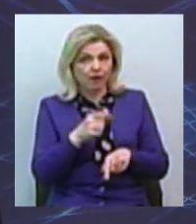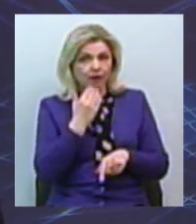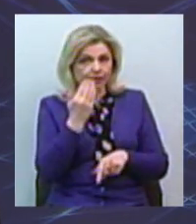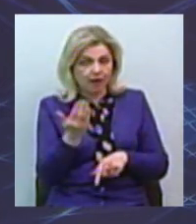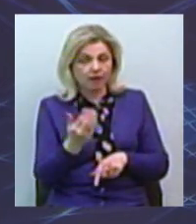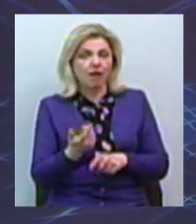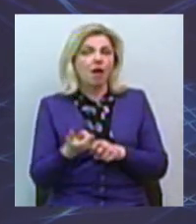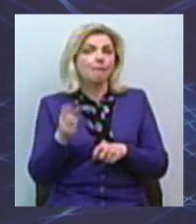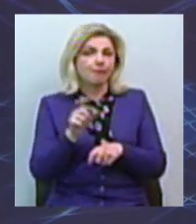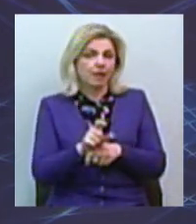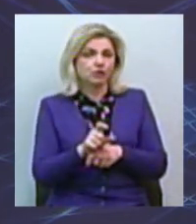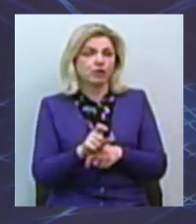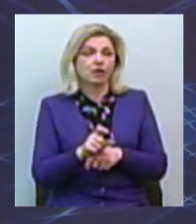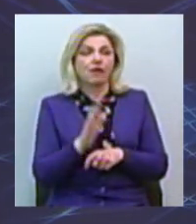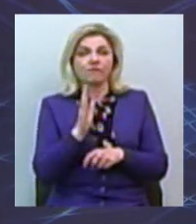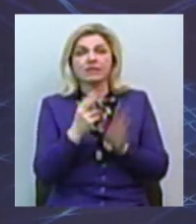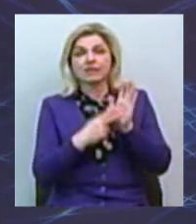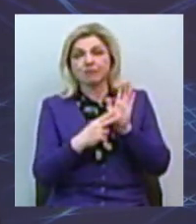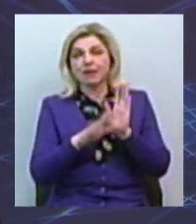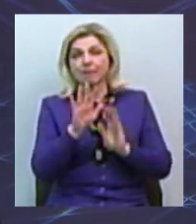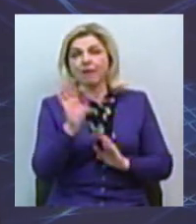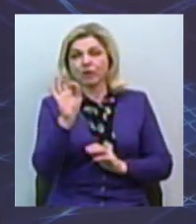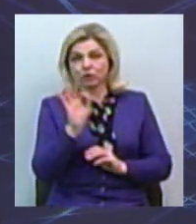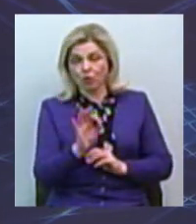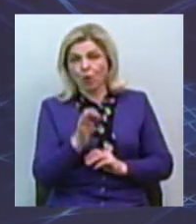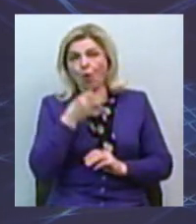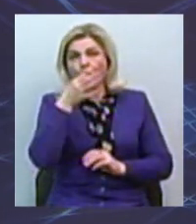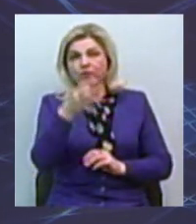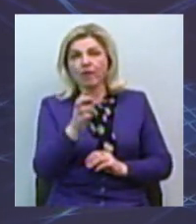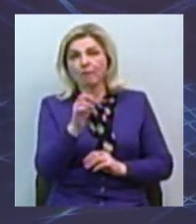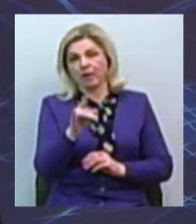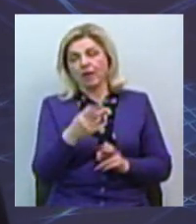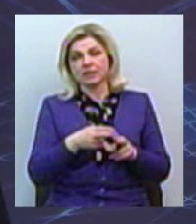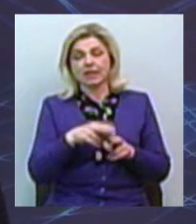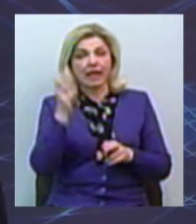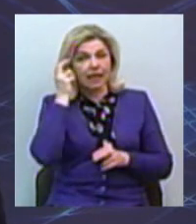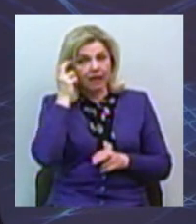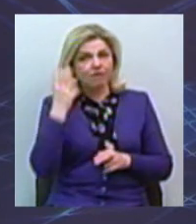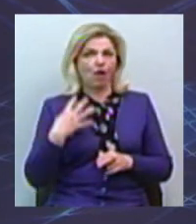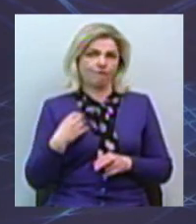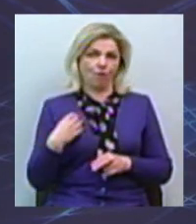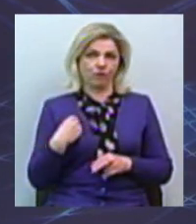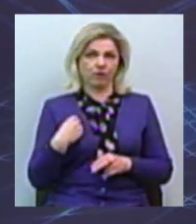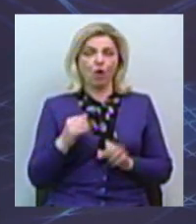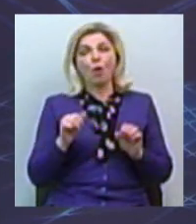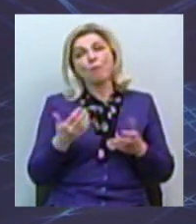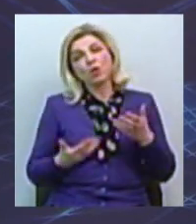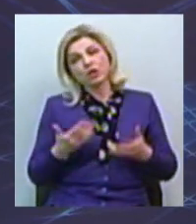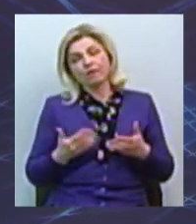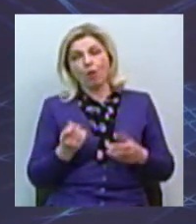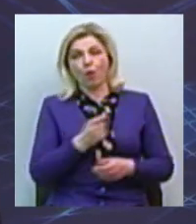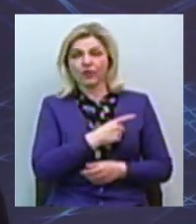більш, скажімо так, більш ніж 75% відповіли б це Київ і Львів. Можливо, Одеса,